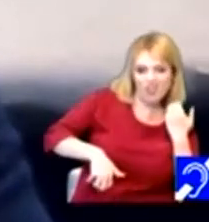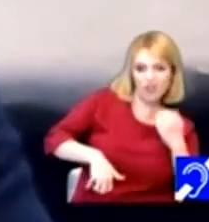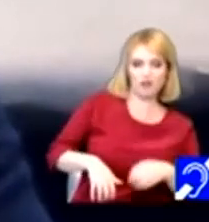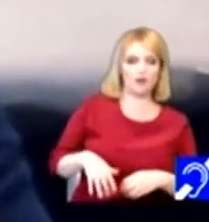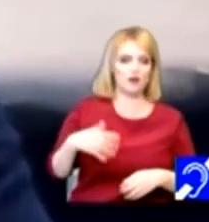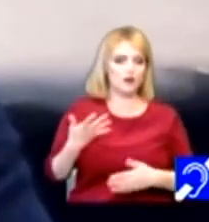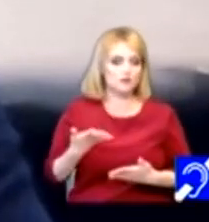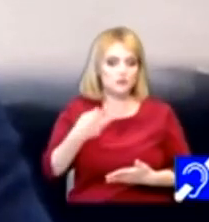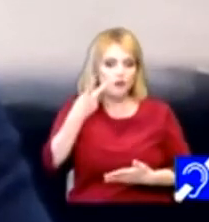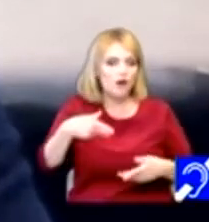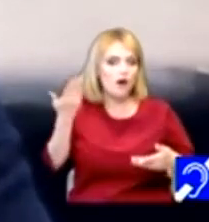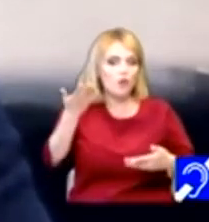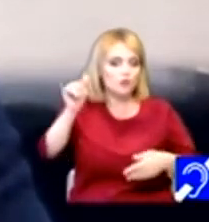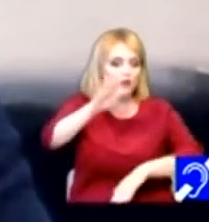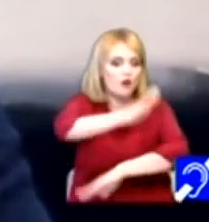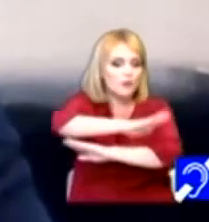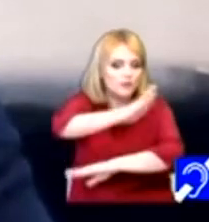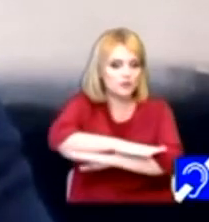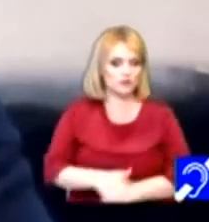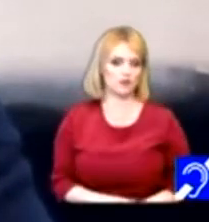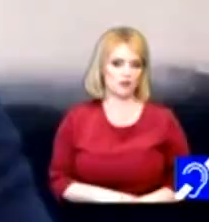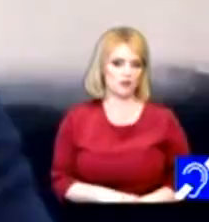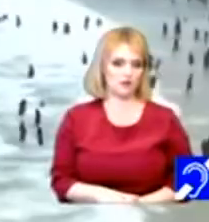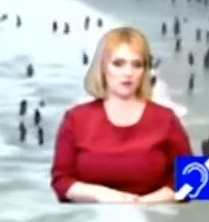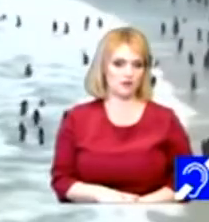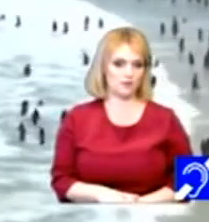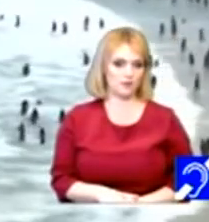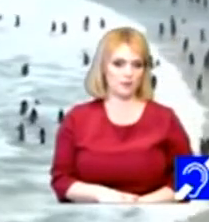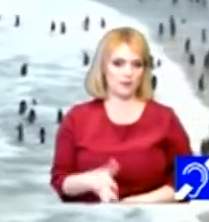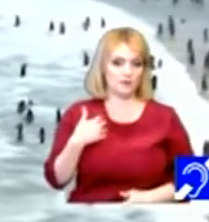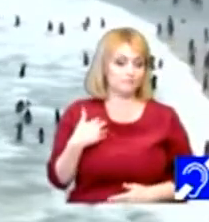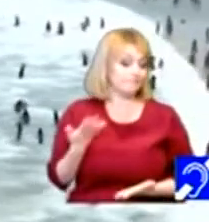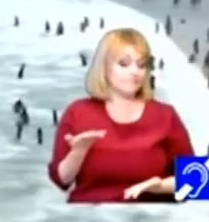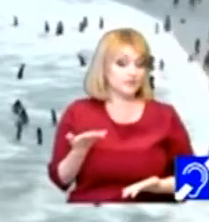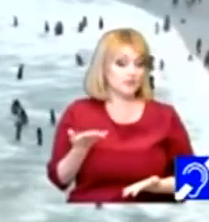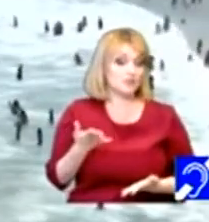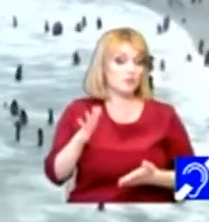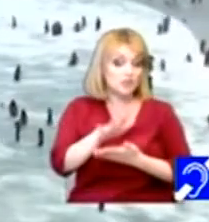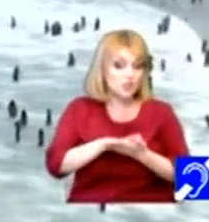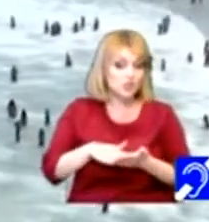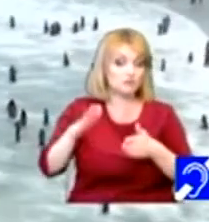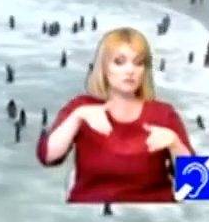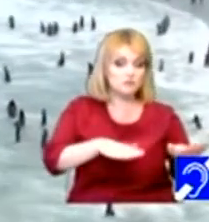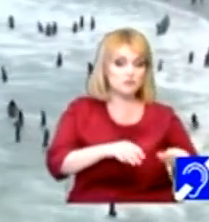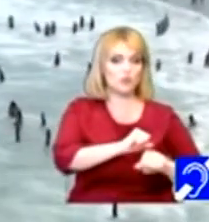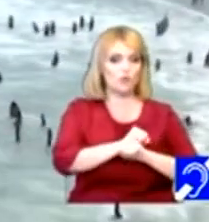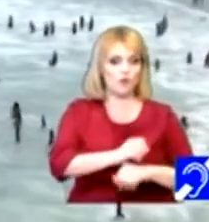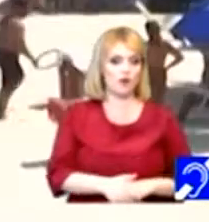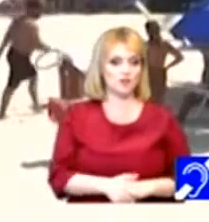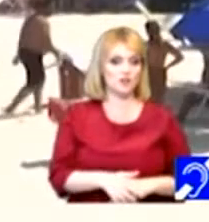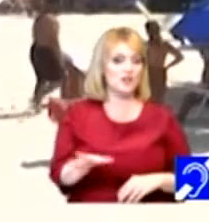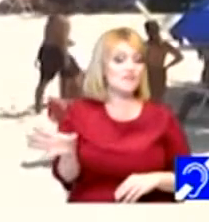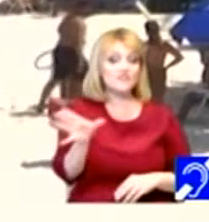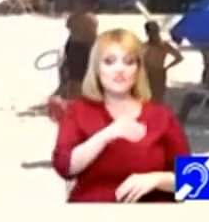têm comportamento tão distante da realidade da proteção das suas próprias vidas. Em São Paulo, em